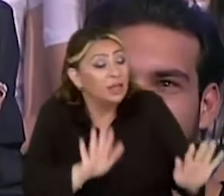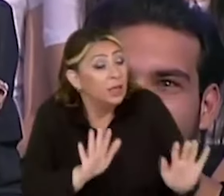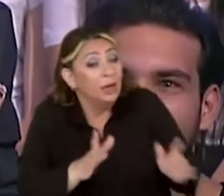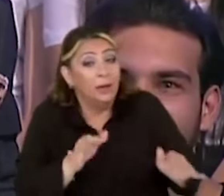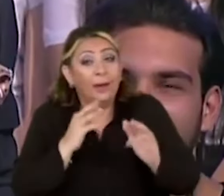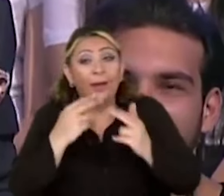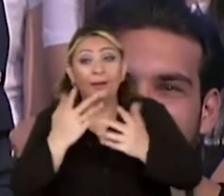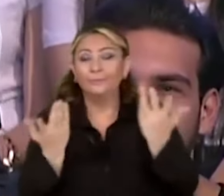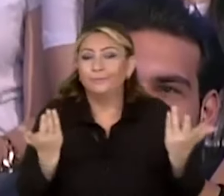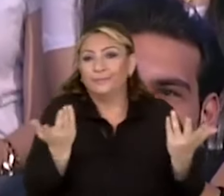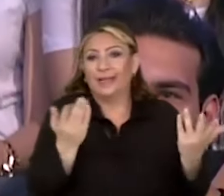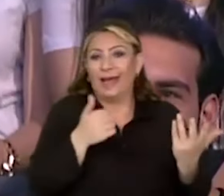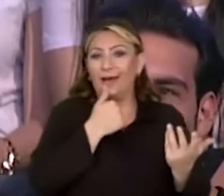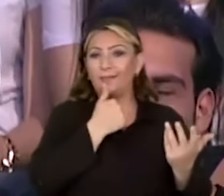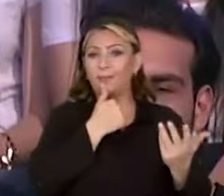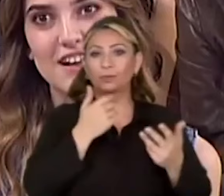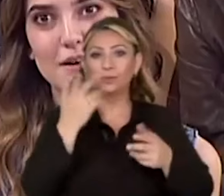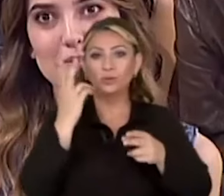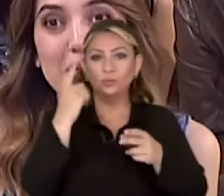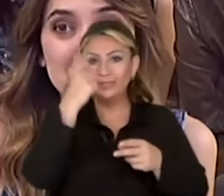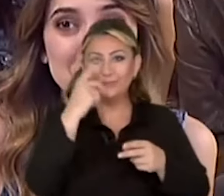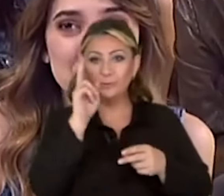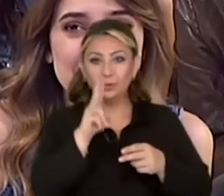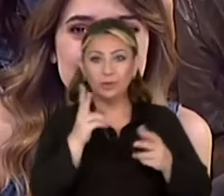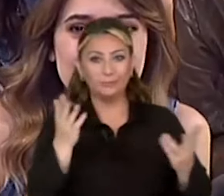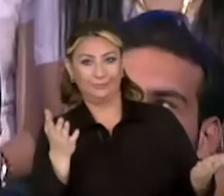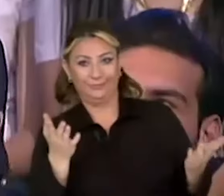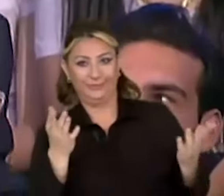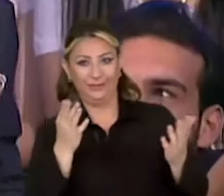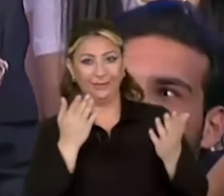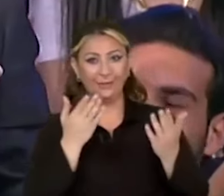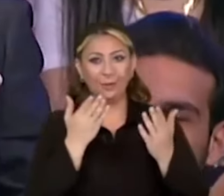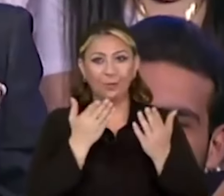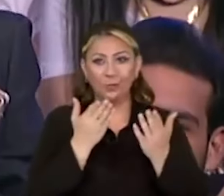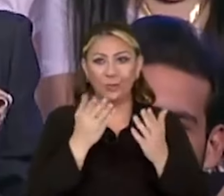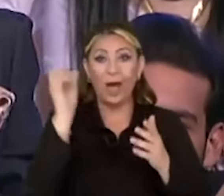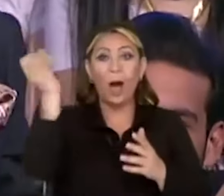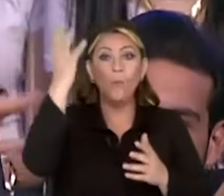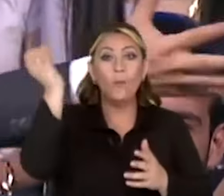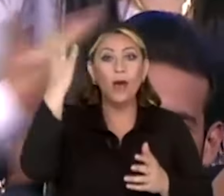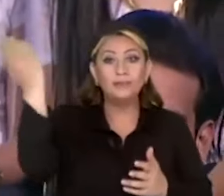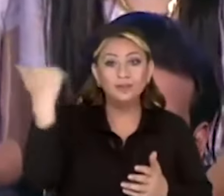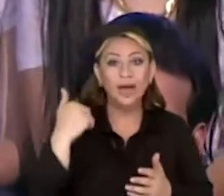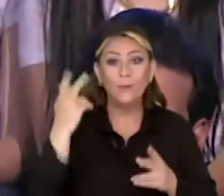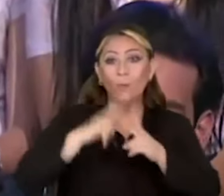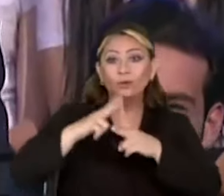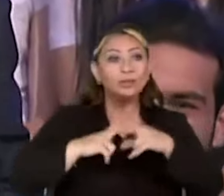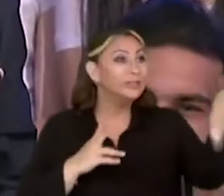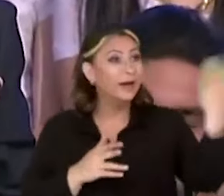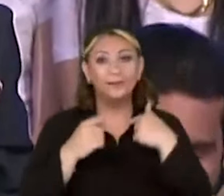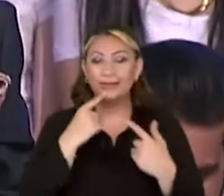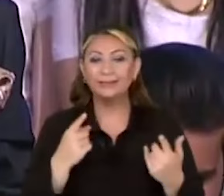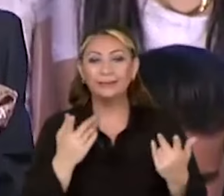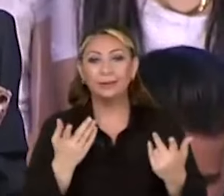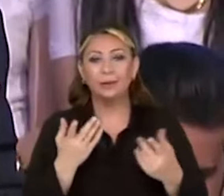kendisi. Yani adamı mesela evet. Normalde böyle bir tipi görsen dersin ki yani şurada bir yani bir ambulans çağırın filan ya da polis çağırın dersin değil